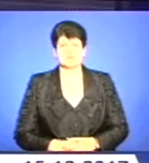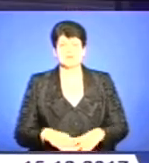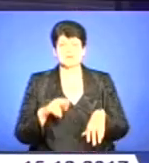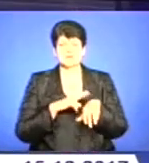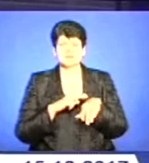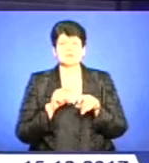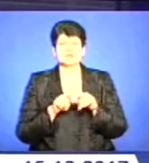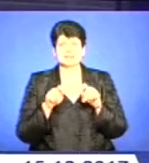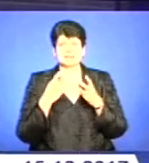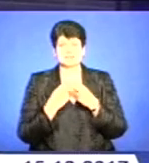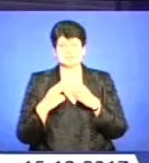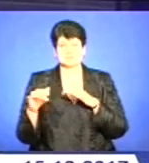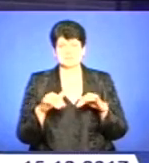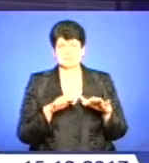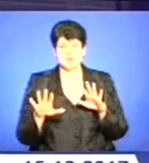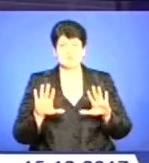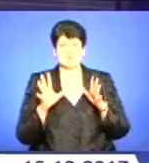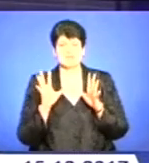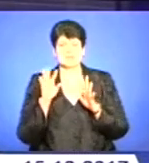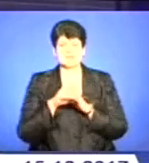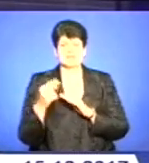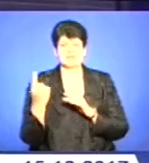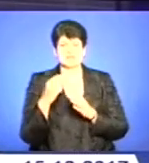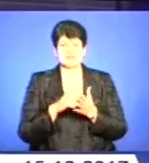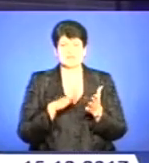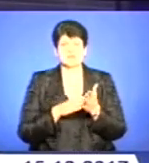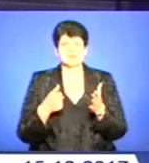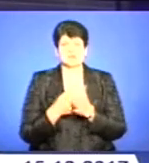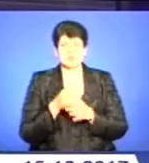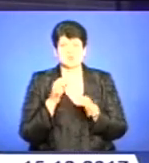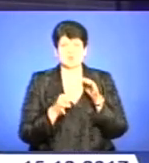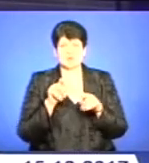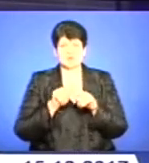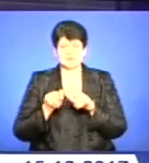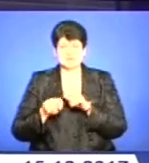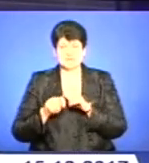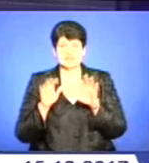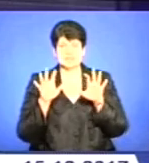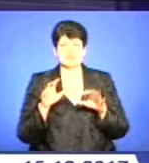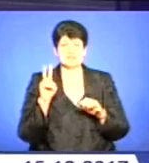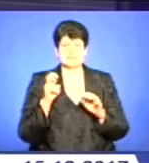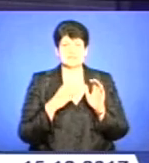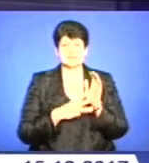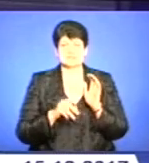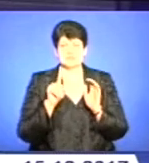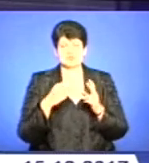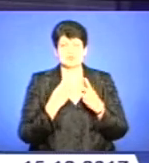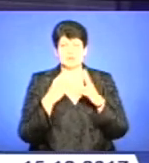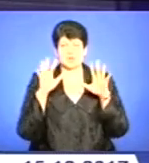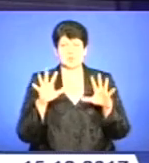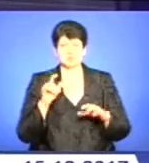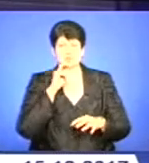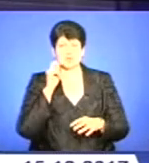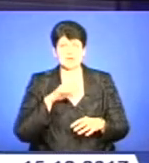Правоохоронці відкрили кримінальне провадження. Подія внесена до єдиного реєстру досудових розслідувань за статтею 271 Кримінального кодексу